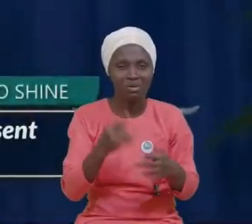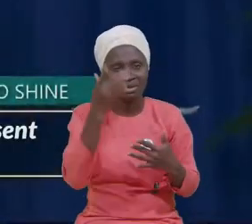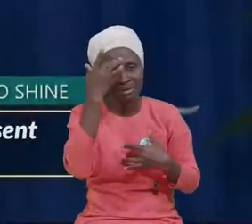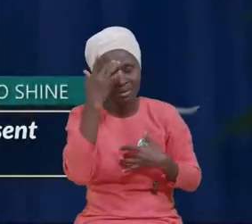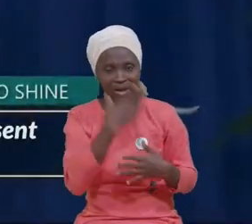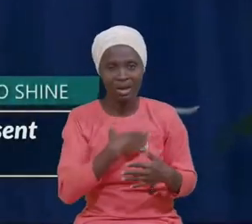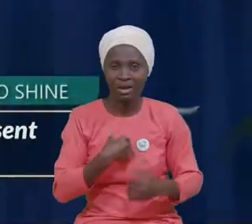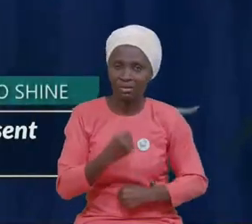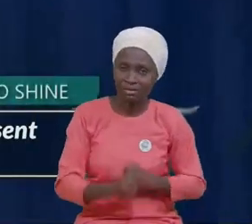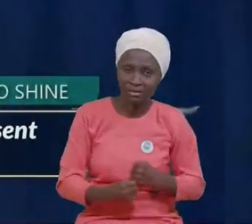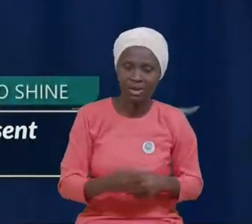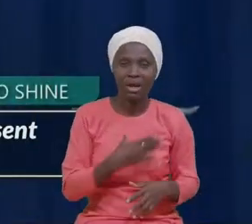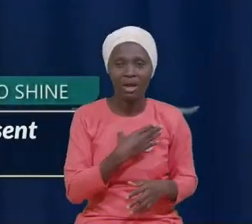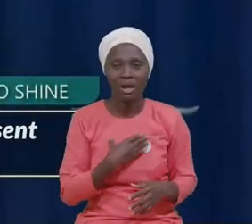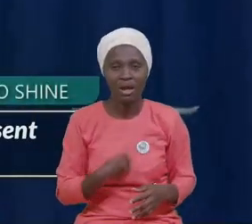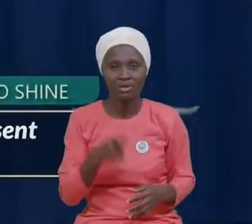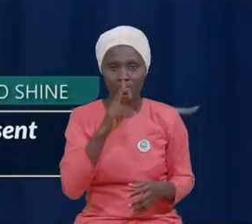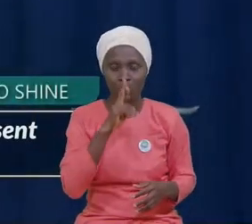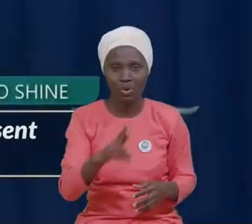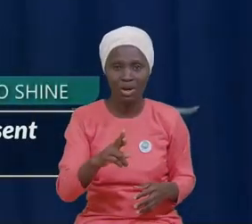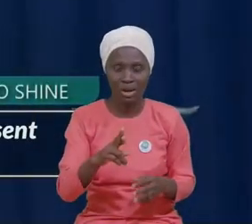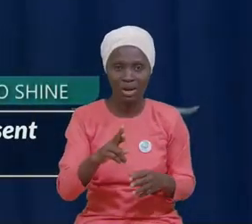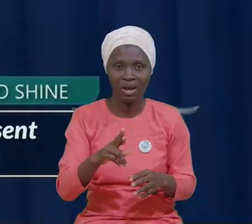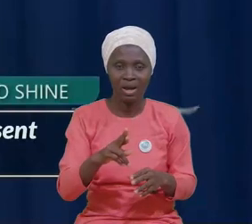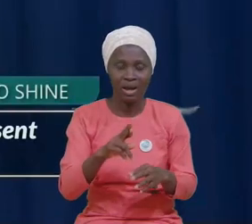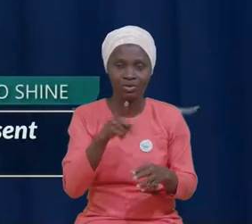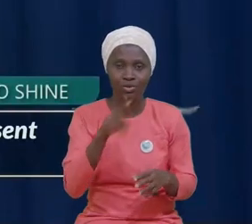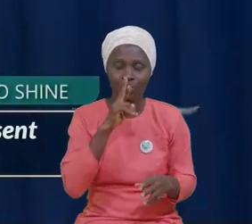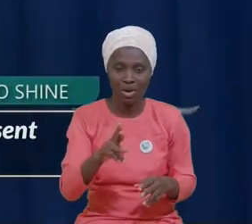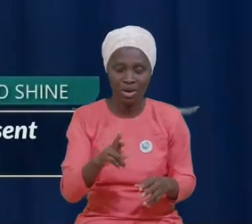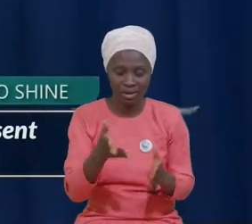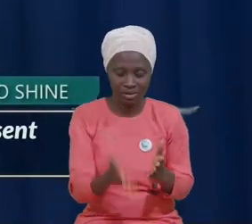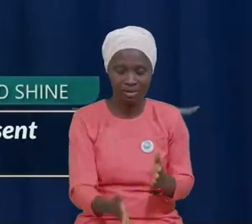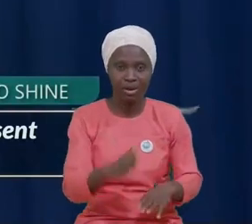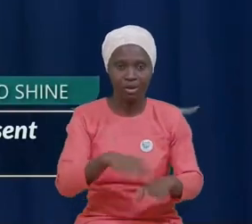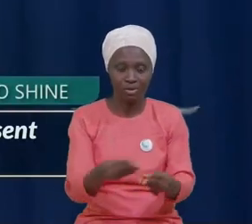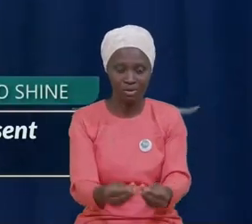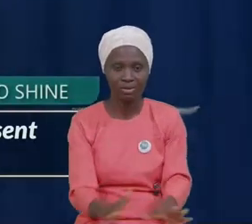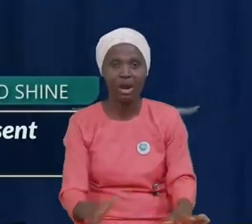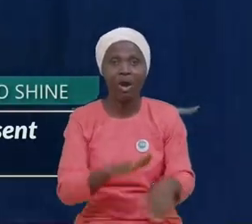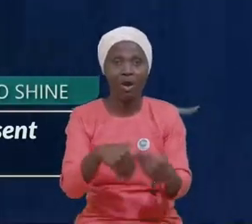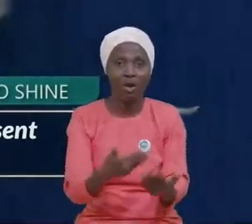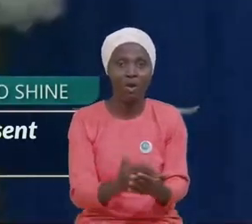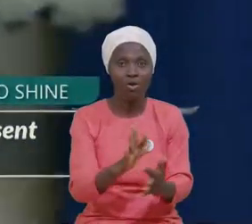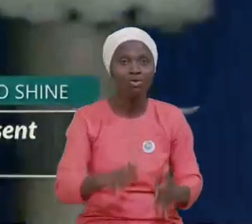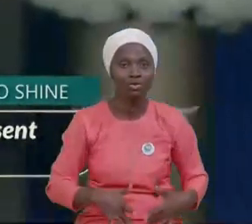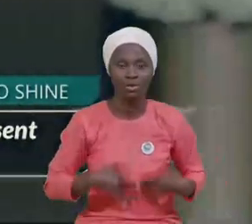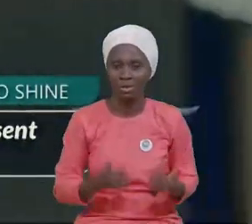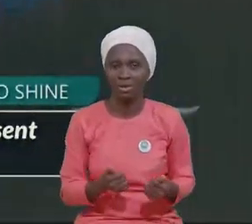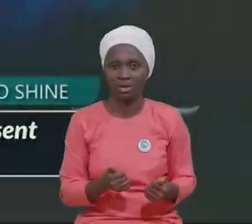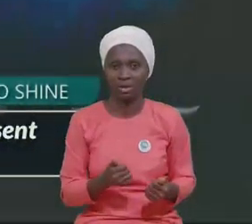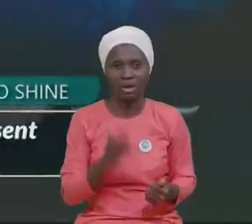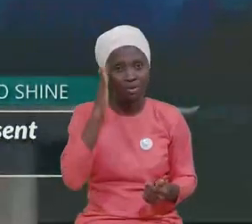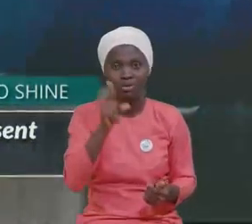la maladie et la souffrance. Et si tu es lié comme ça toute ta vie, comment est-ce que tu peux te lever et briller?